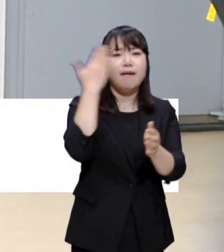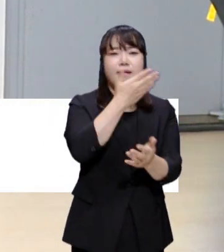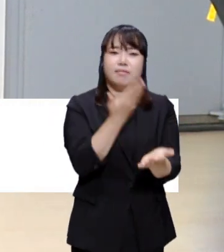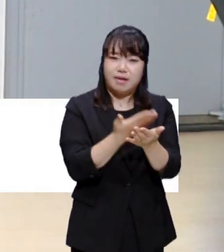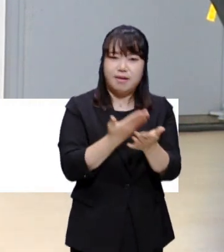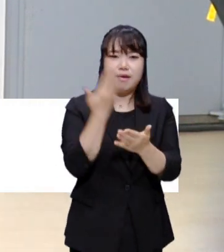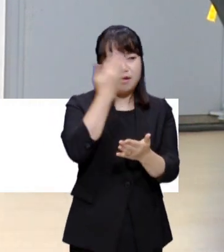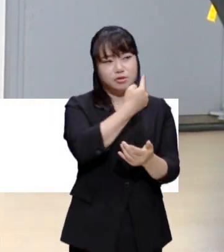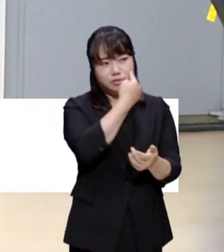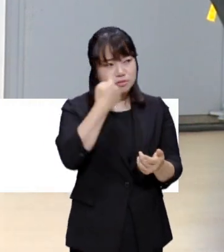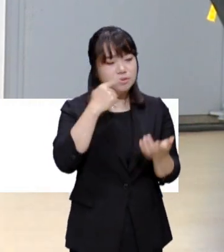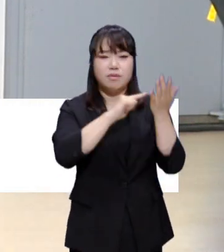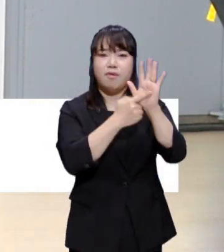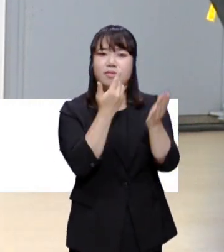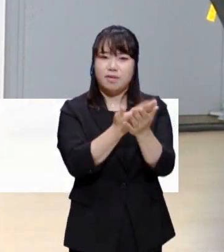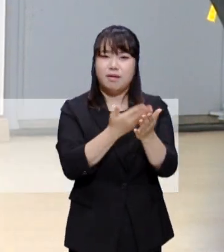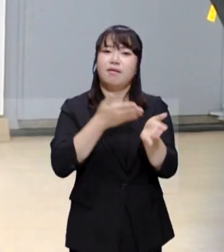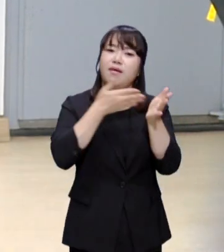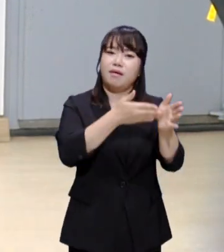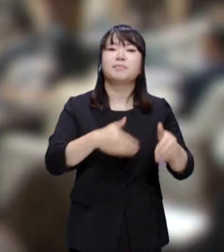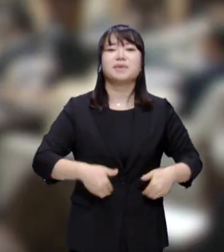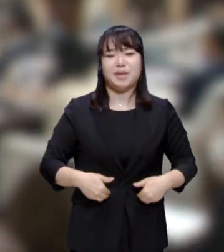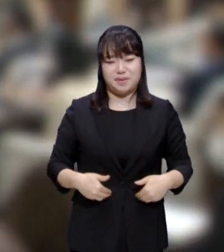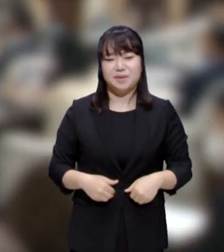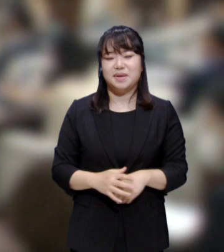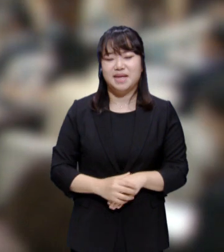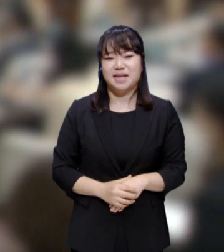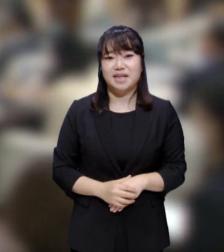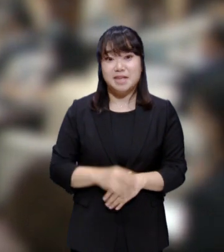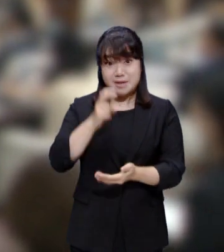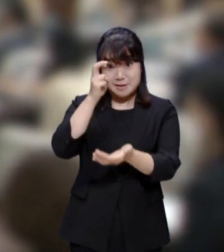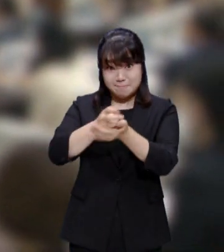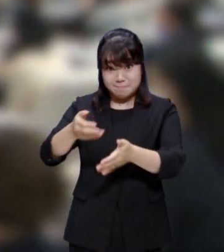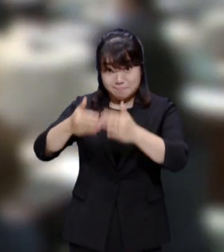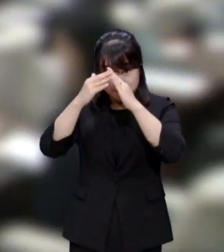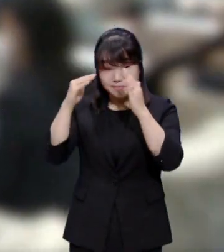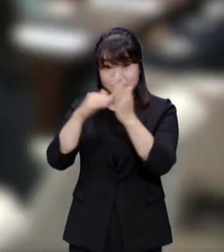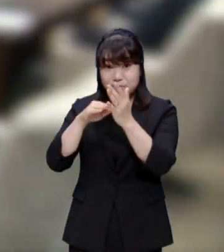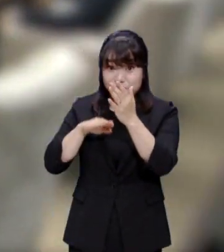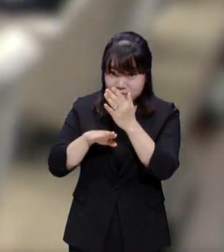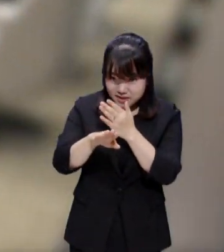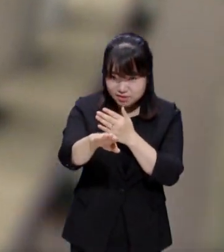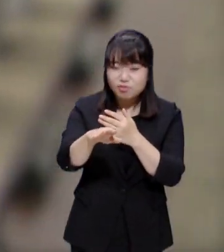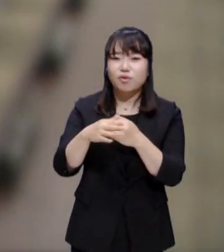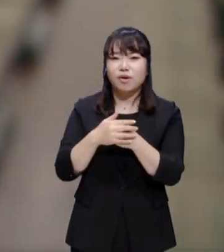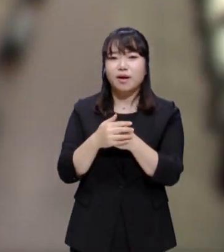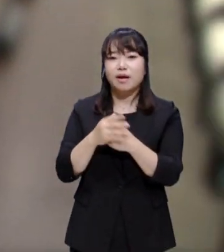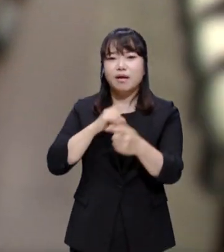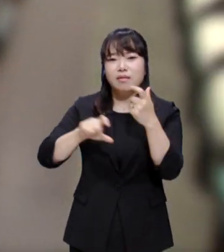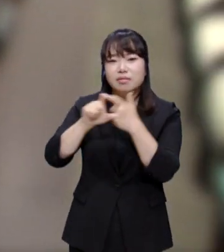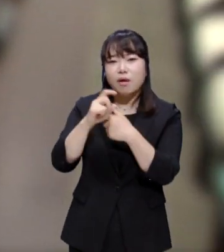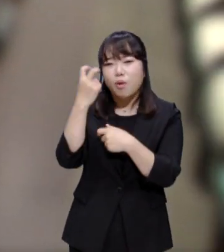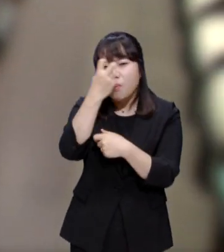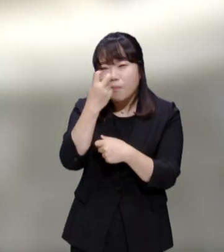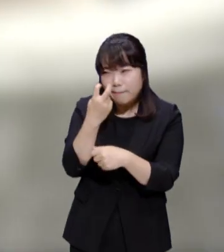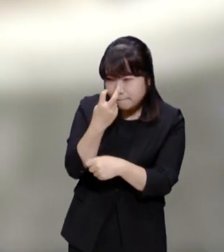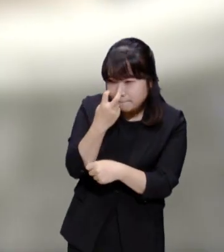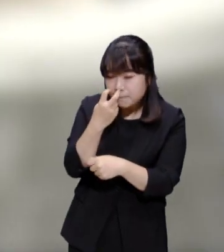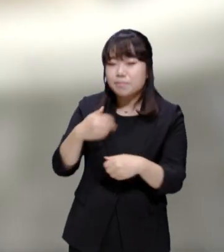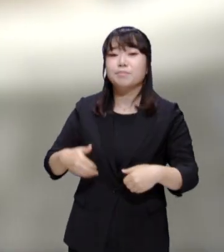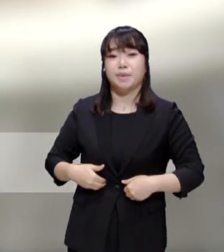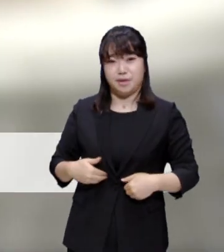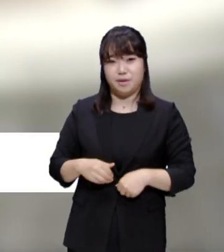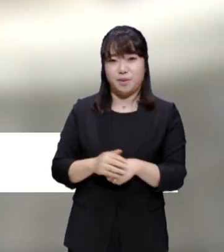공개를 하라라는 요구를 해야 된다고 생각을 합니다. 조례를 제정했어도 보완책은 필요합니다. 가장 중요한